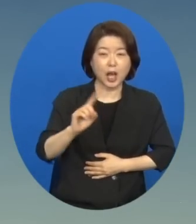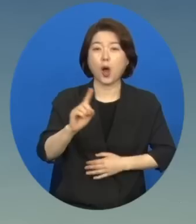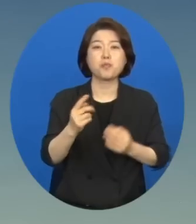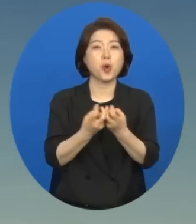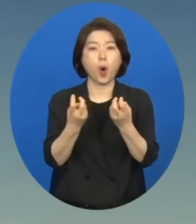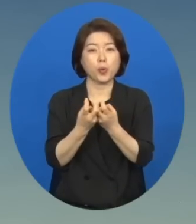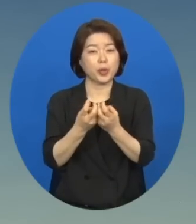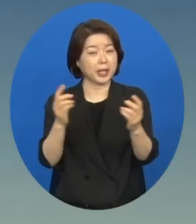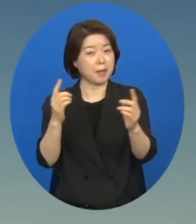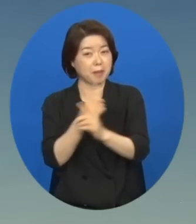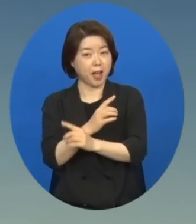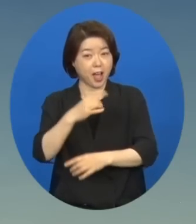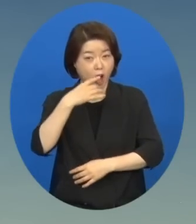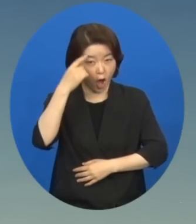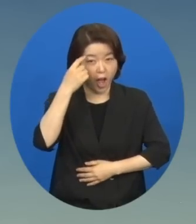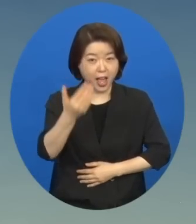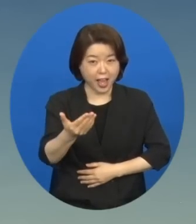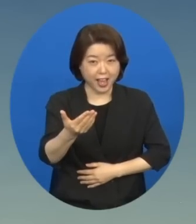됐을까 궁금하시죠?